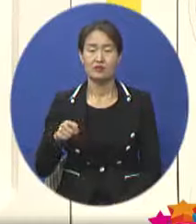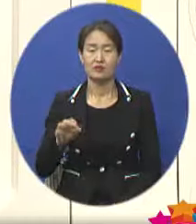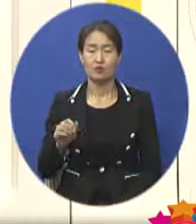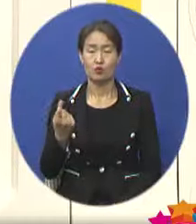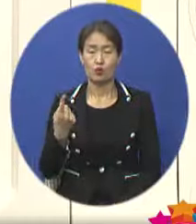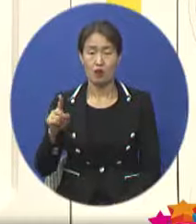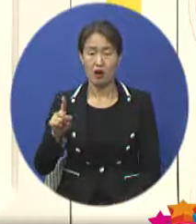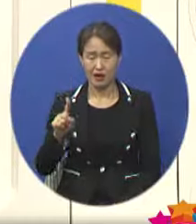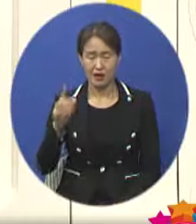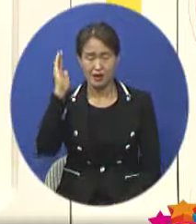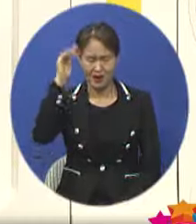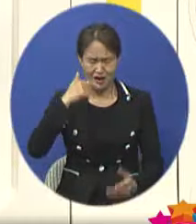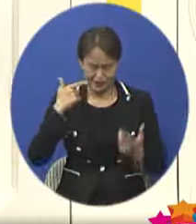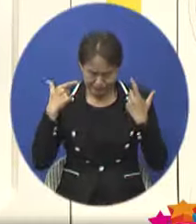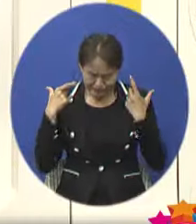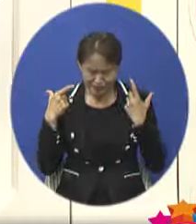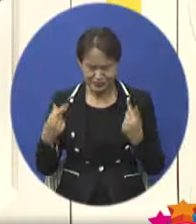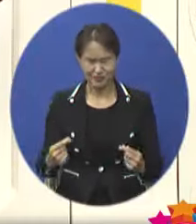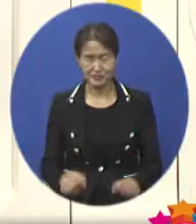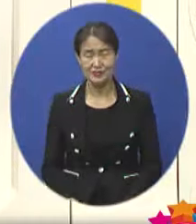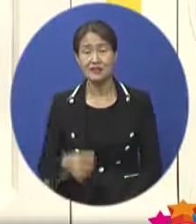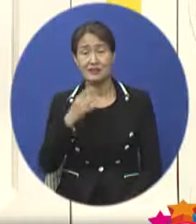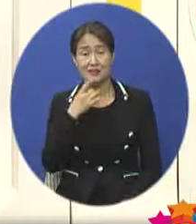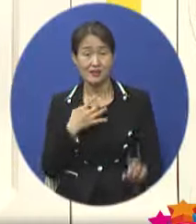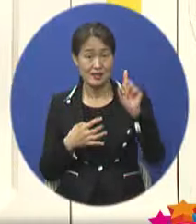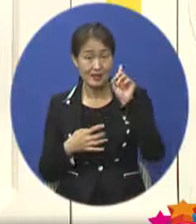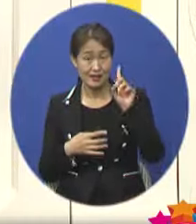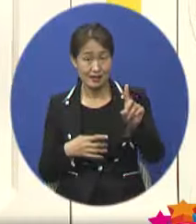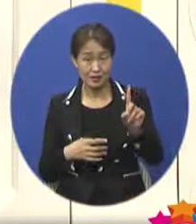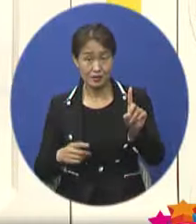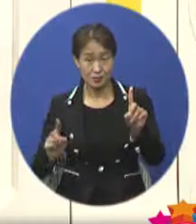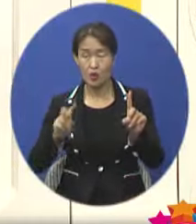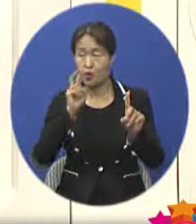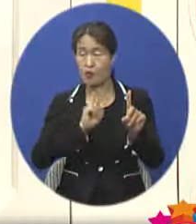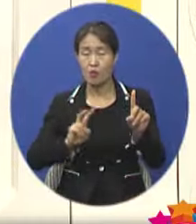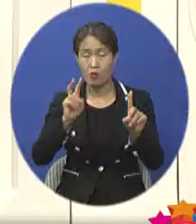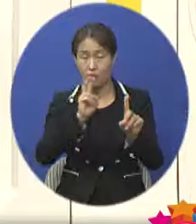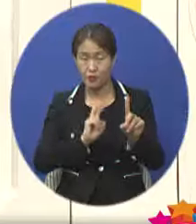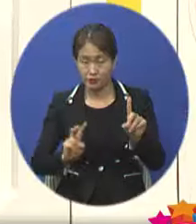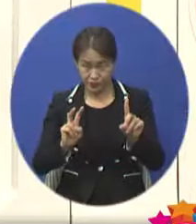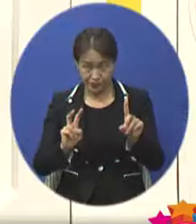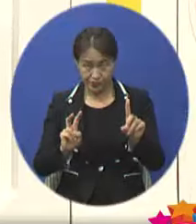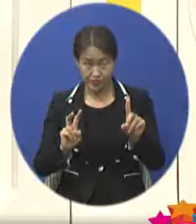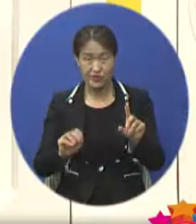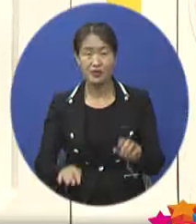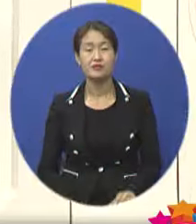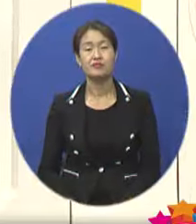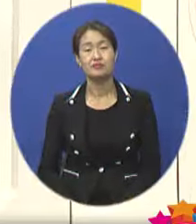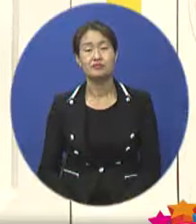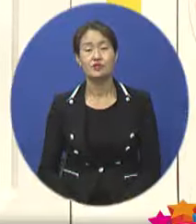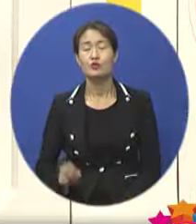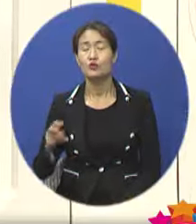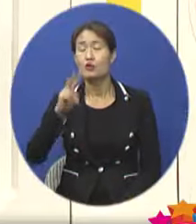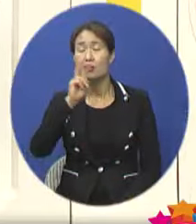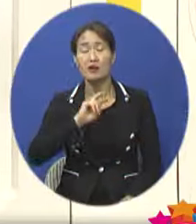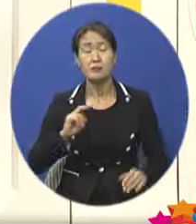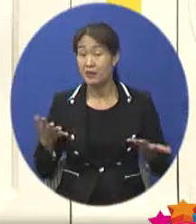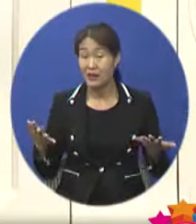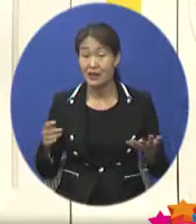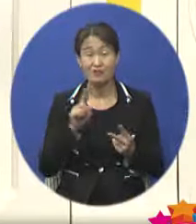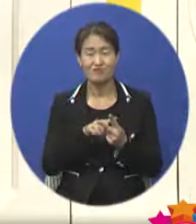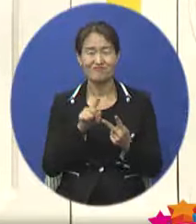얘기한 대로 똑같습니다. 네, 단 차이는 예. 반죽에 나와 있는 음악이 나오는 거 예. 그리고 음악이 안 나오는 거.